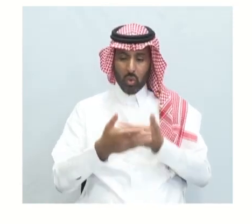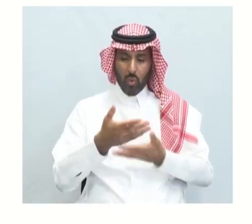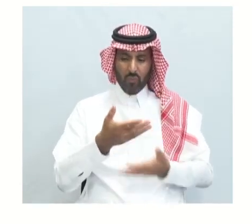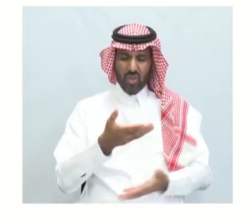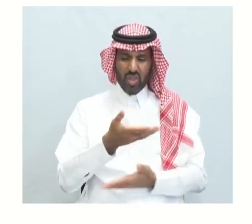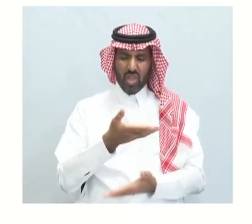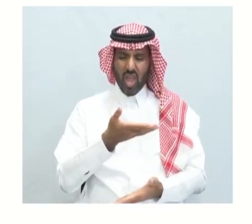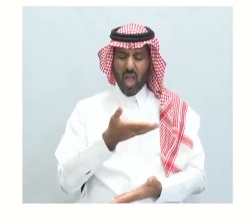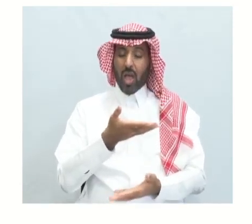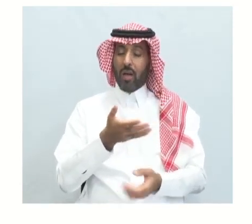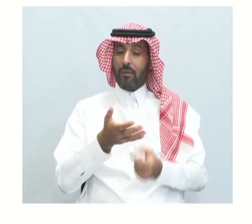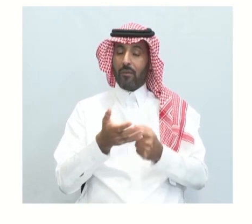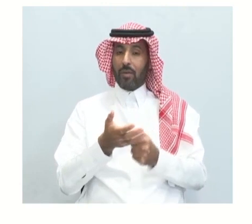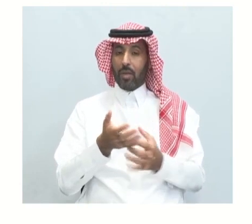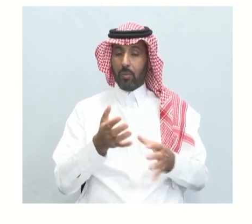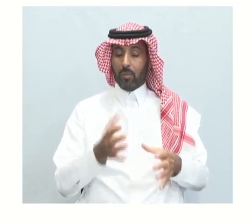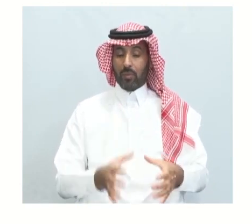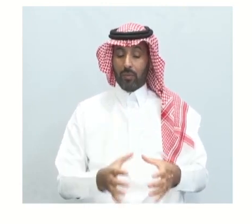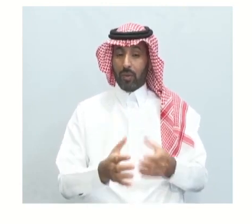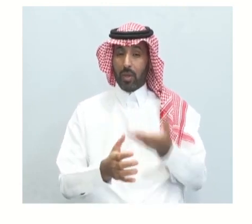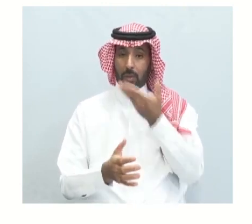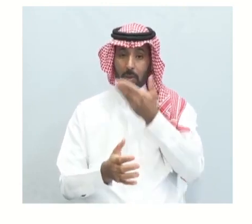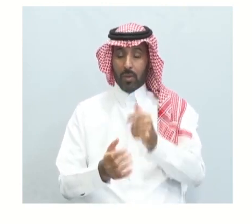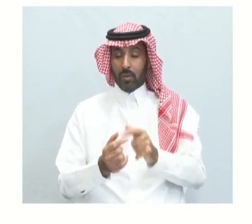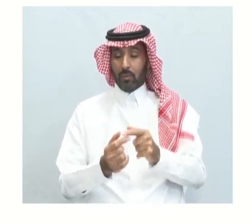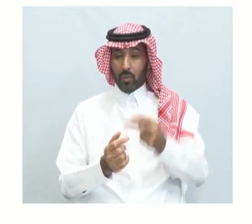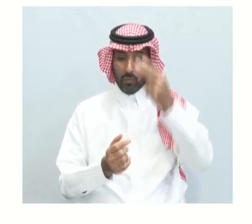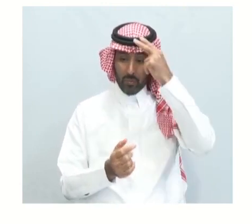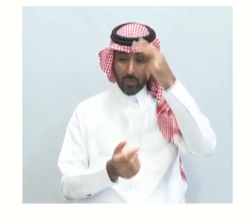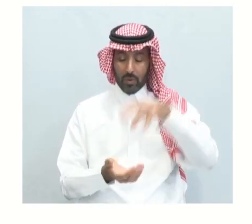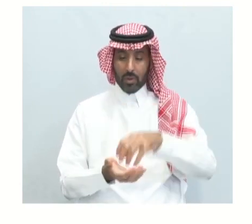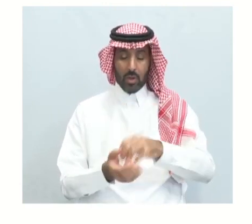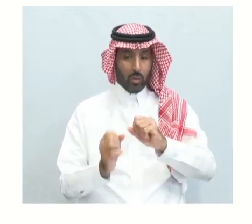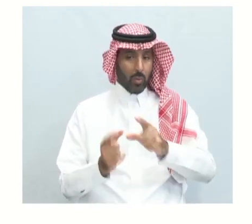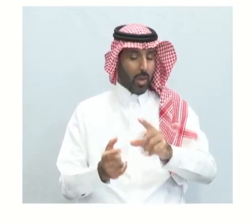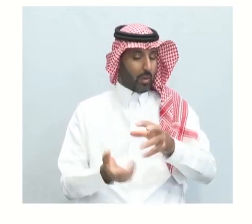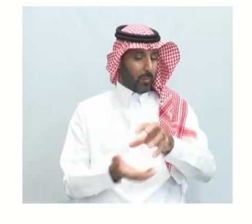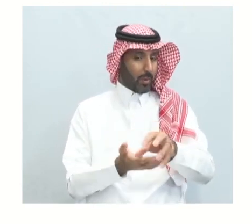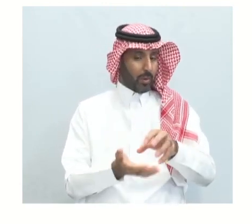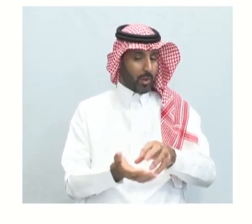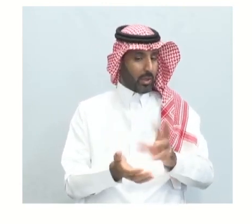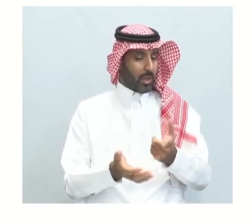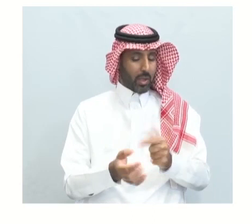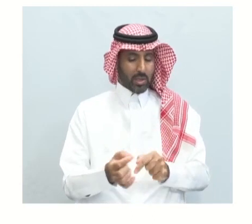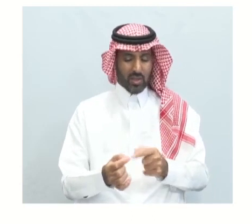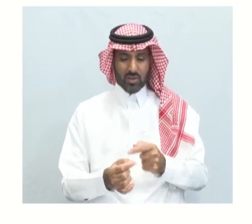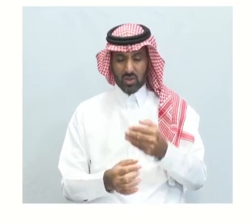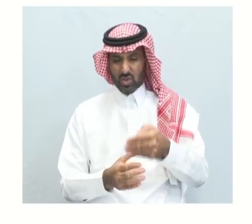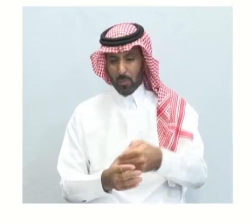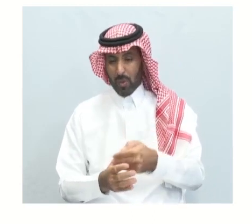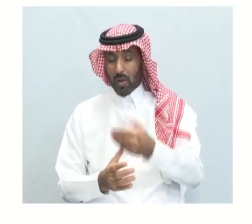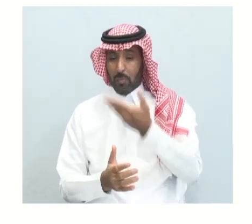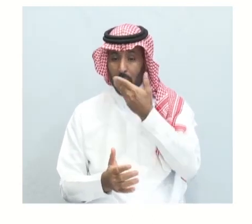تطرقنا الى الاهداف وذكرنا بان تتعرف او تتعرف المياه الجوفيه ان تبين او تبين طريقه تكون المياه